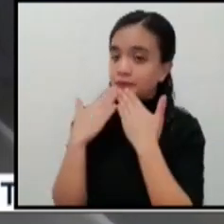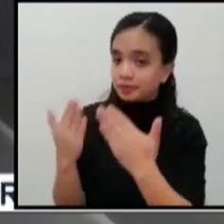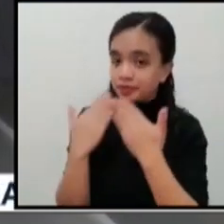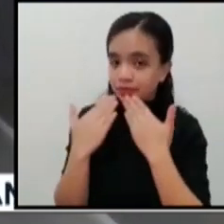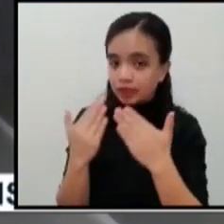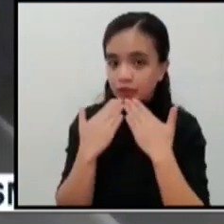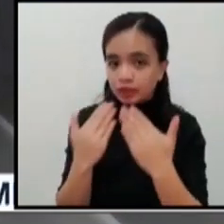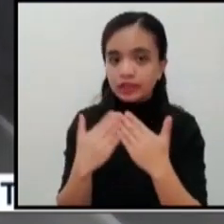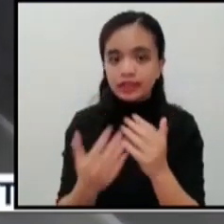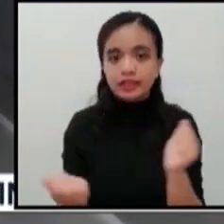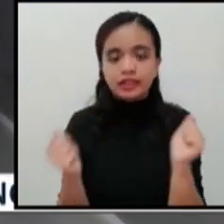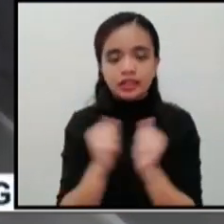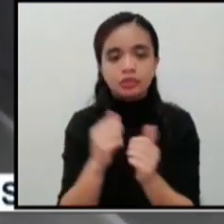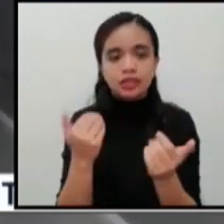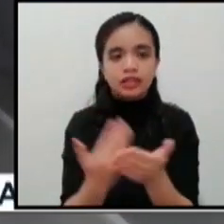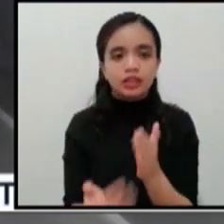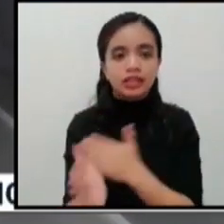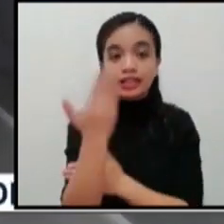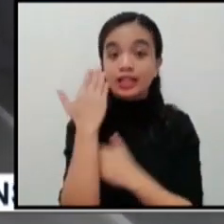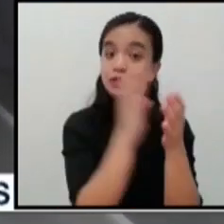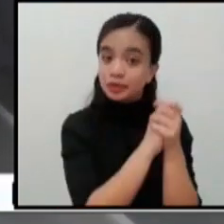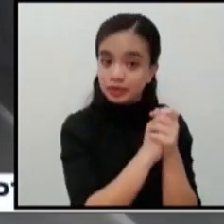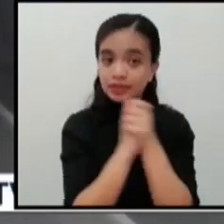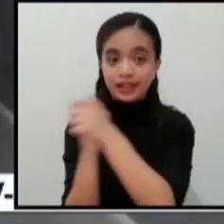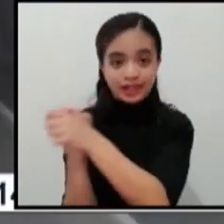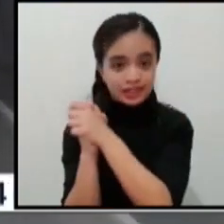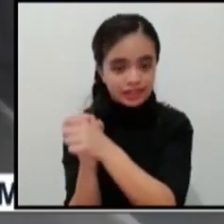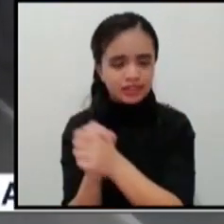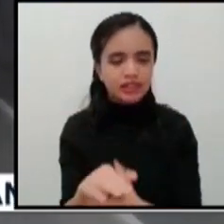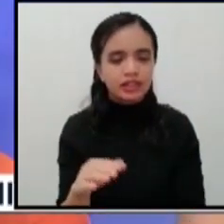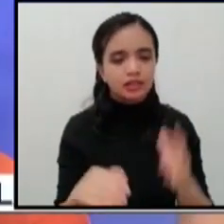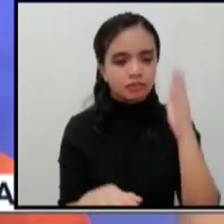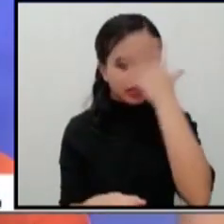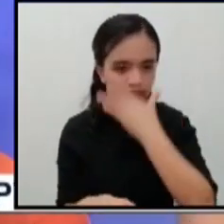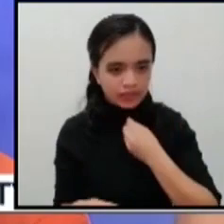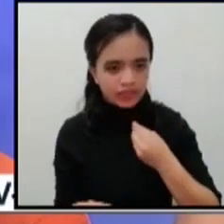ngayong umaga at congrats sa napakagandang proyekto nito. Lalo na sa iyo,